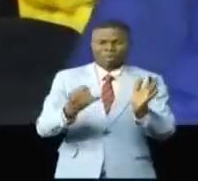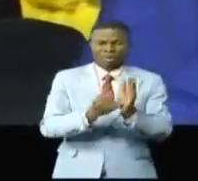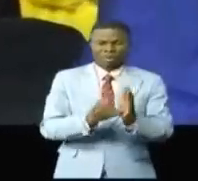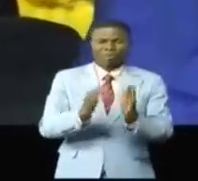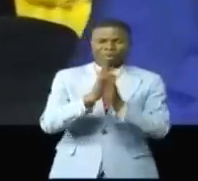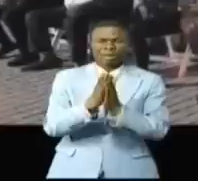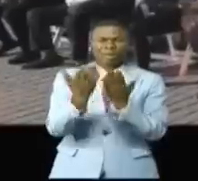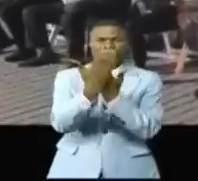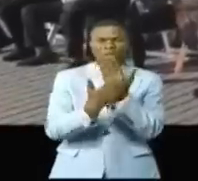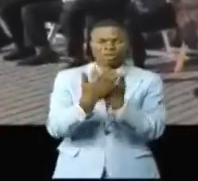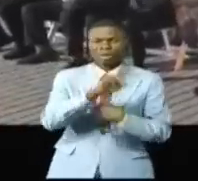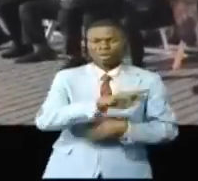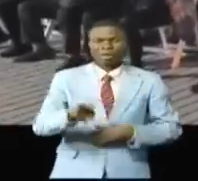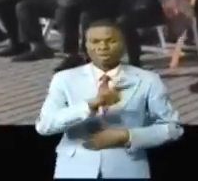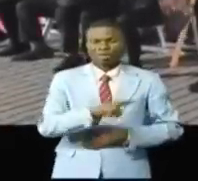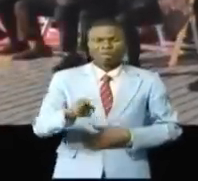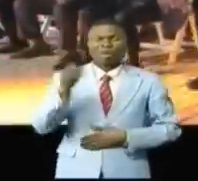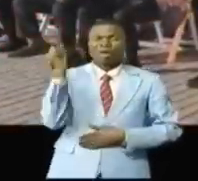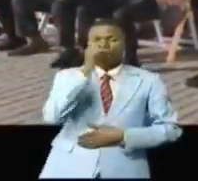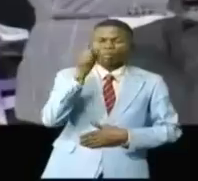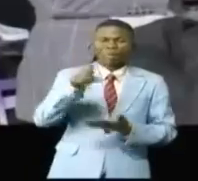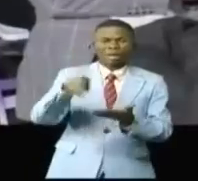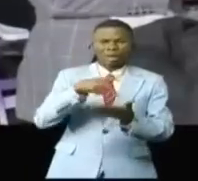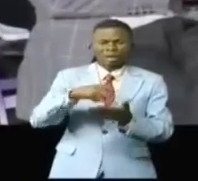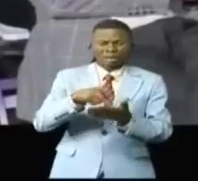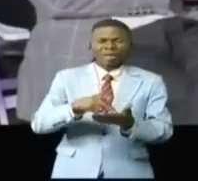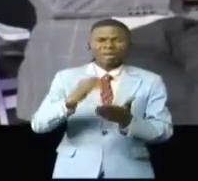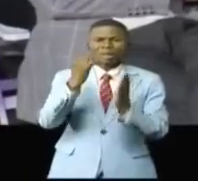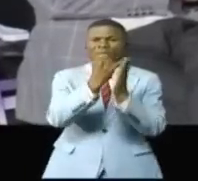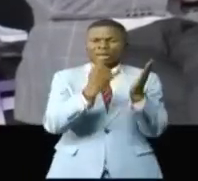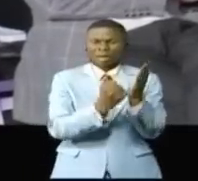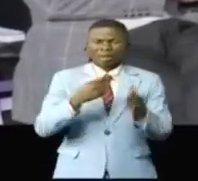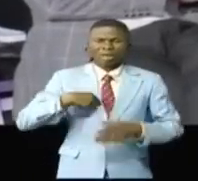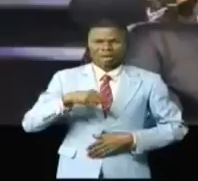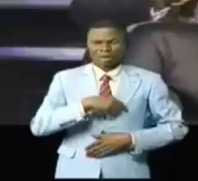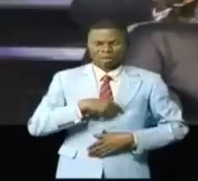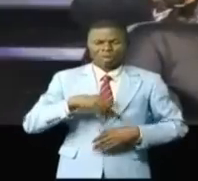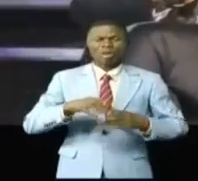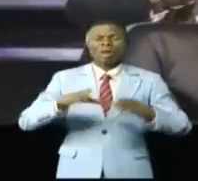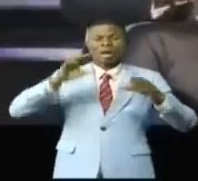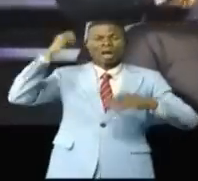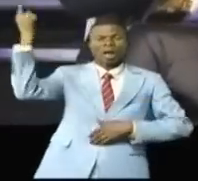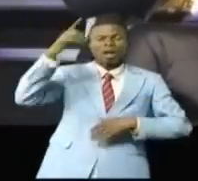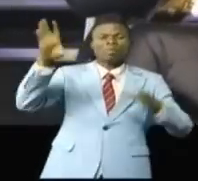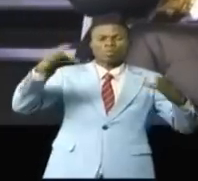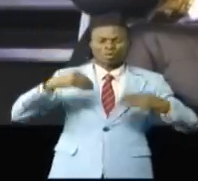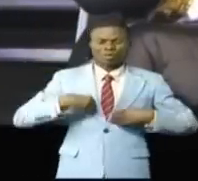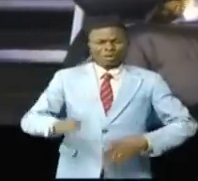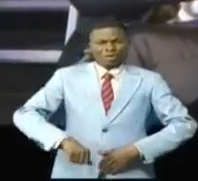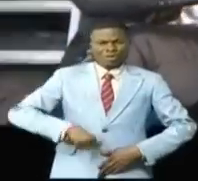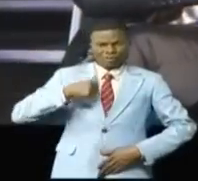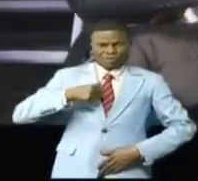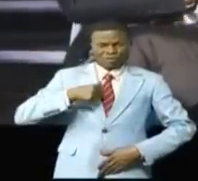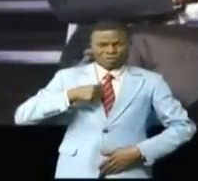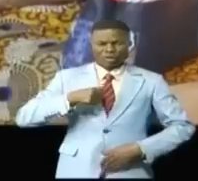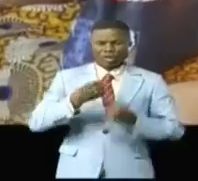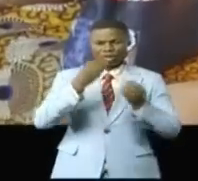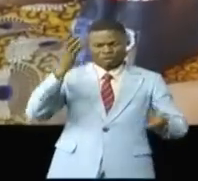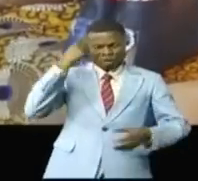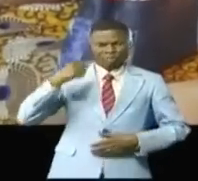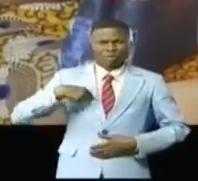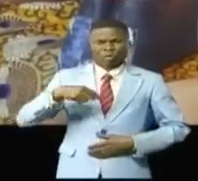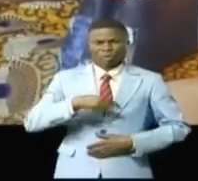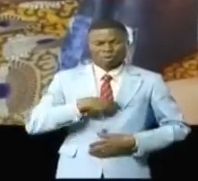10 juillet 2022. La rumba, c'est notre identité, sa reconnaissance internationale est une fierté et une richesse.